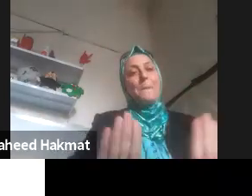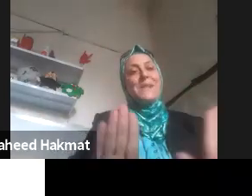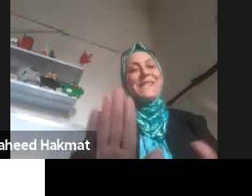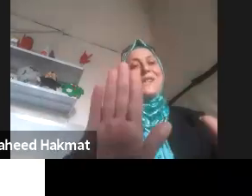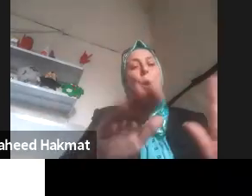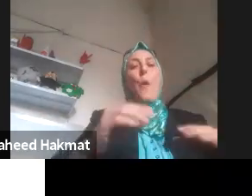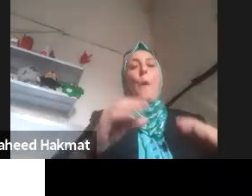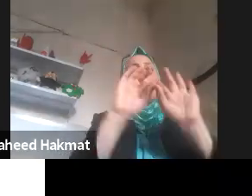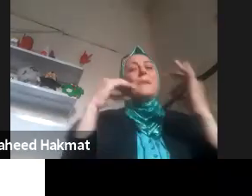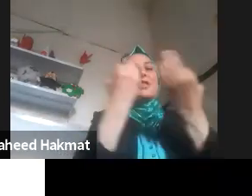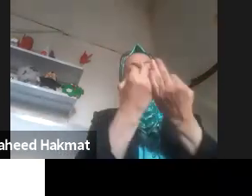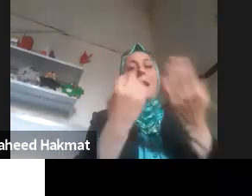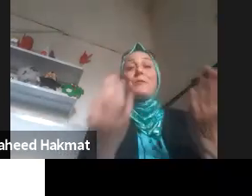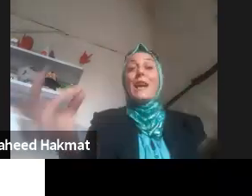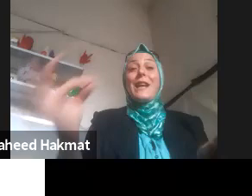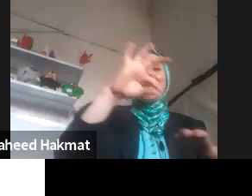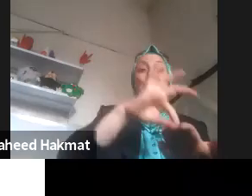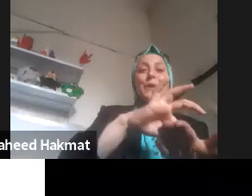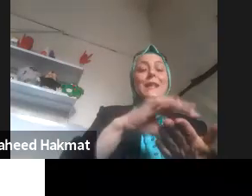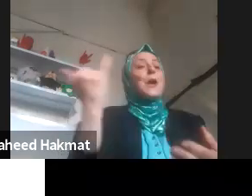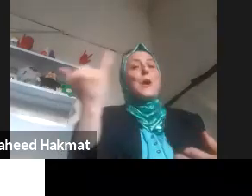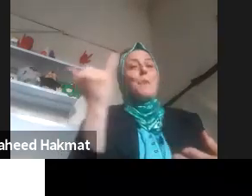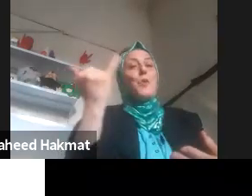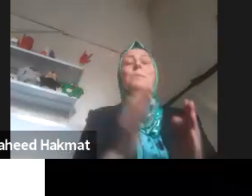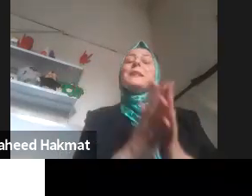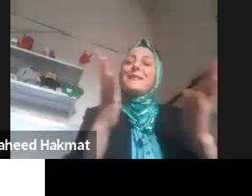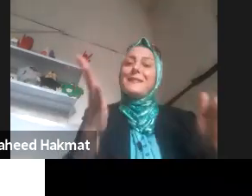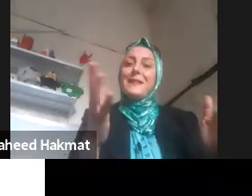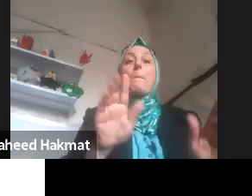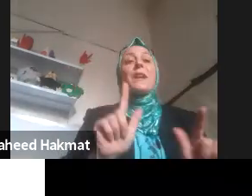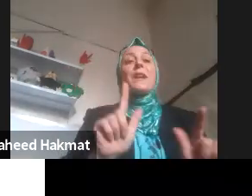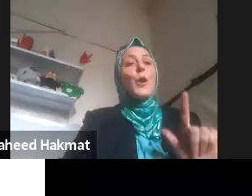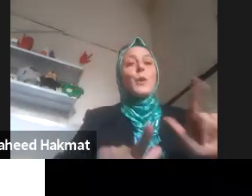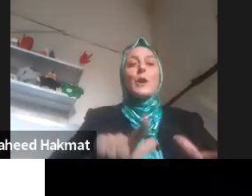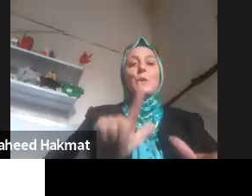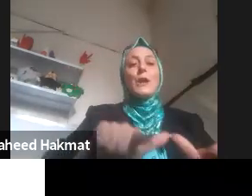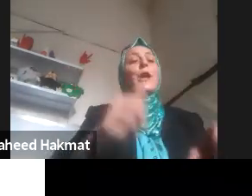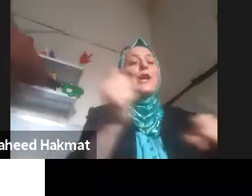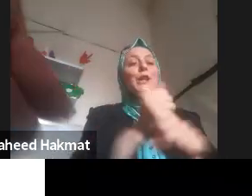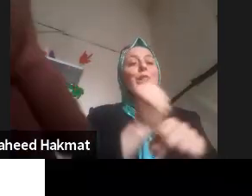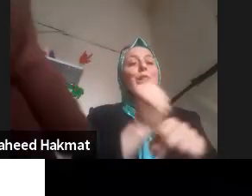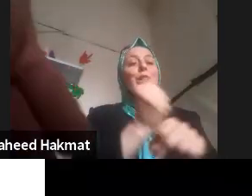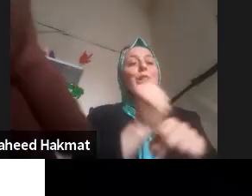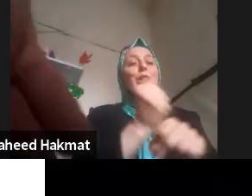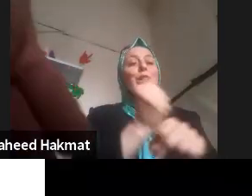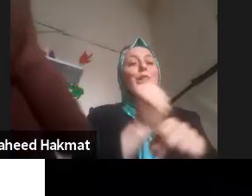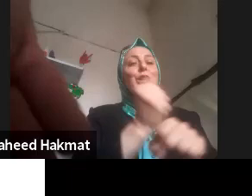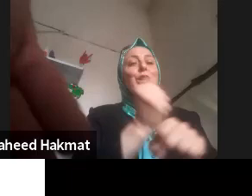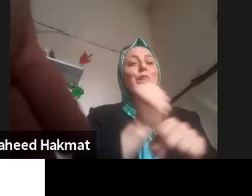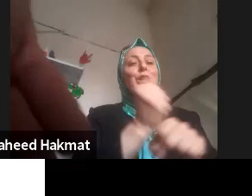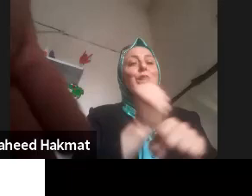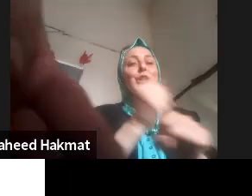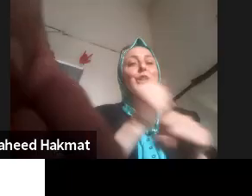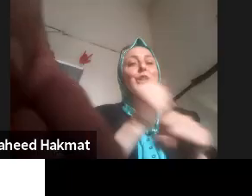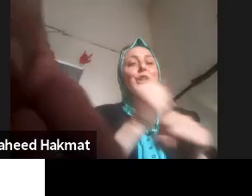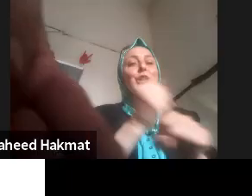وإمكانية الوصول. المهم جدا نضل بكل خطواتنا نشتغل مع المجتمع المدرسي كامل. هذا مصدر